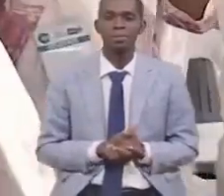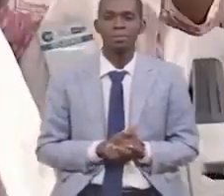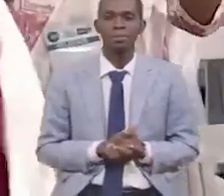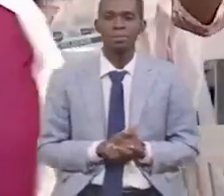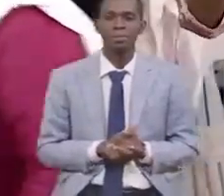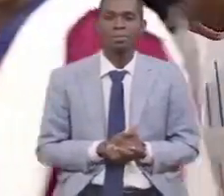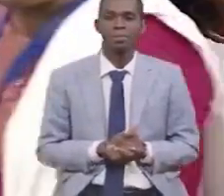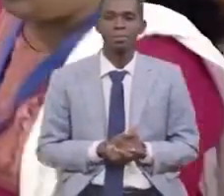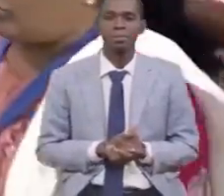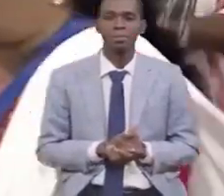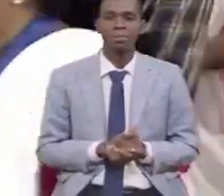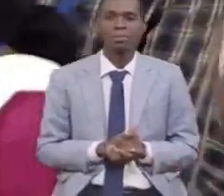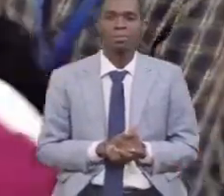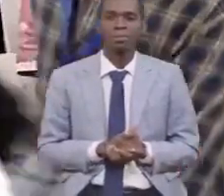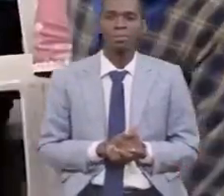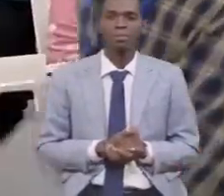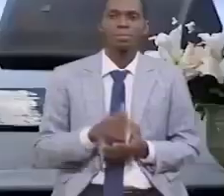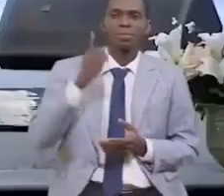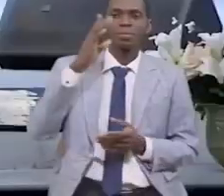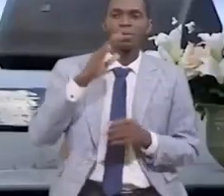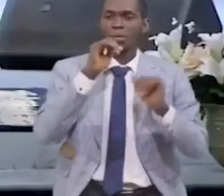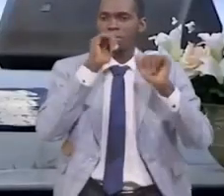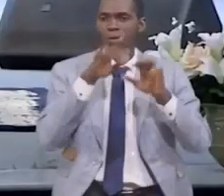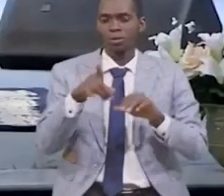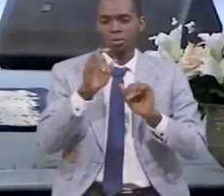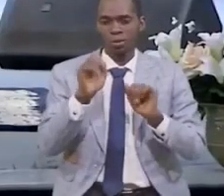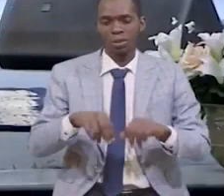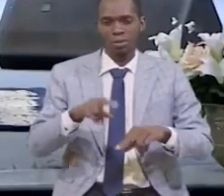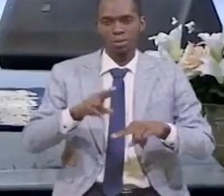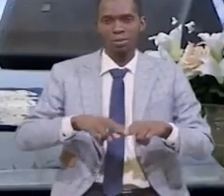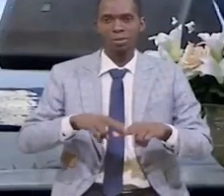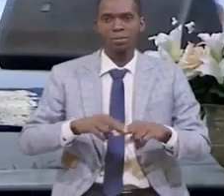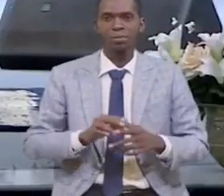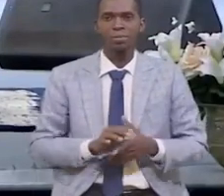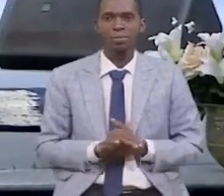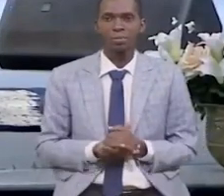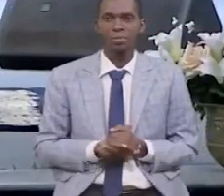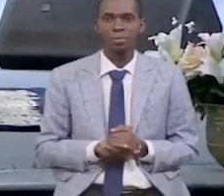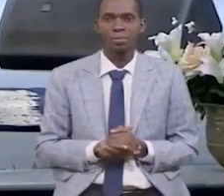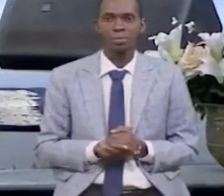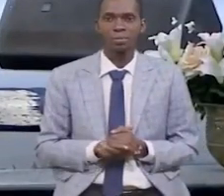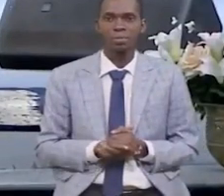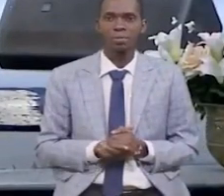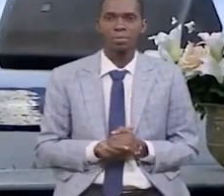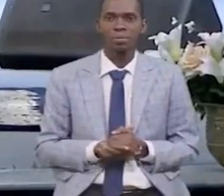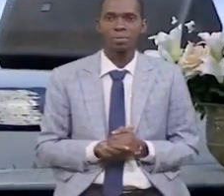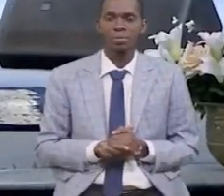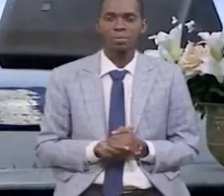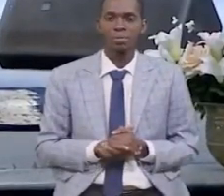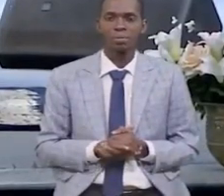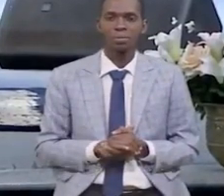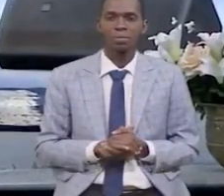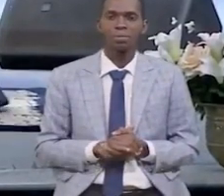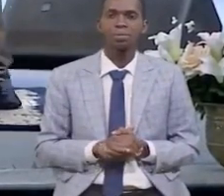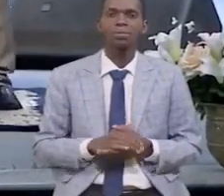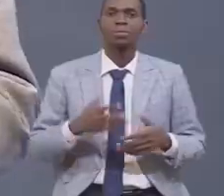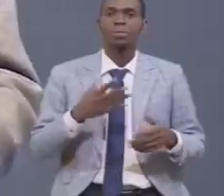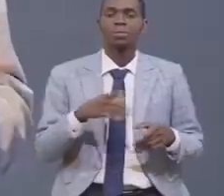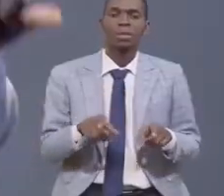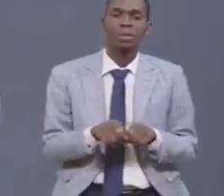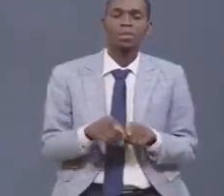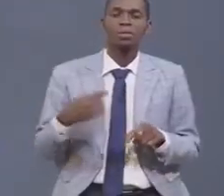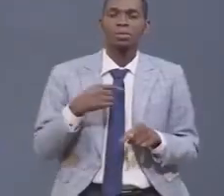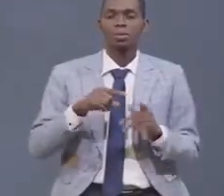ఆమేన్. God bless you. You can sit down. దేవుడు మిమ్మల్ని దీవించును గాక కూర్చోవలసిందిగా మనవి. As we begin a